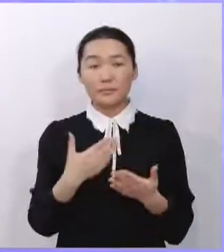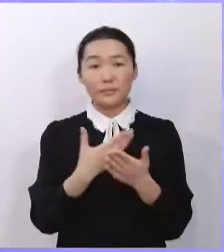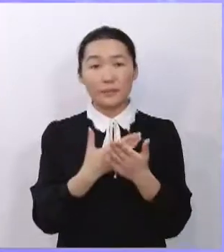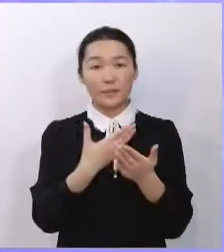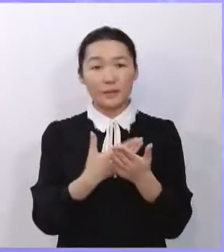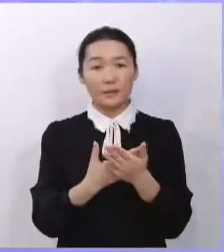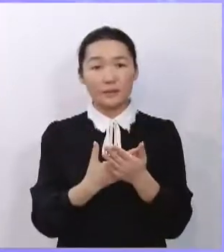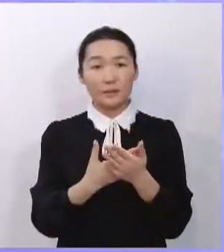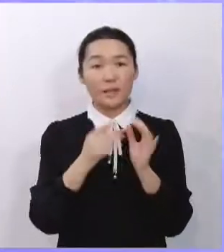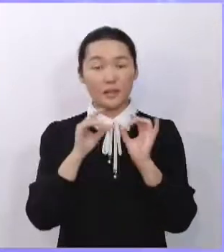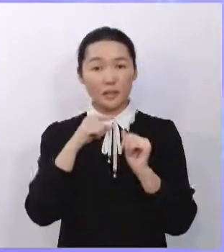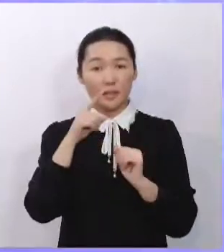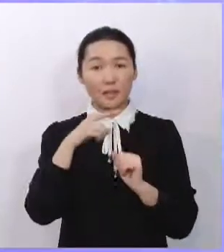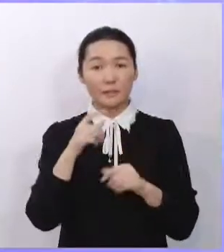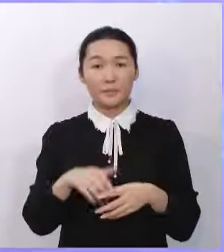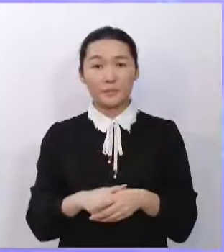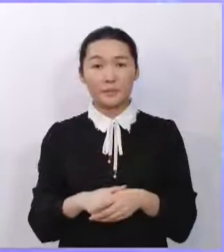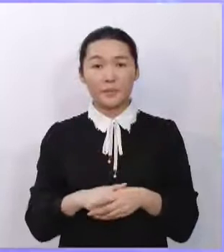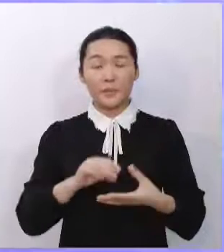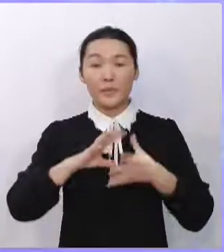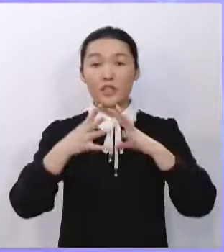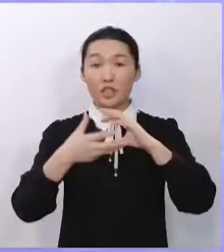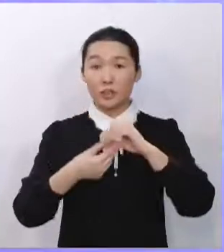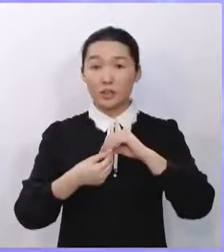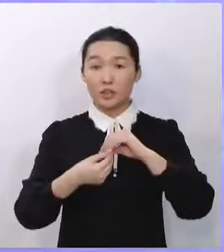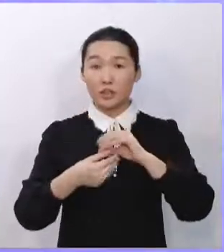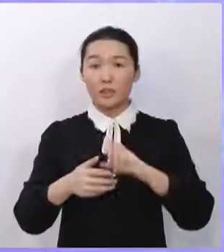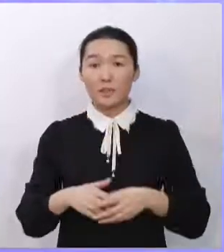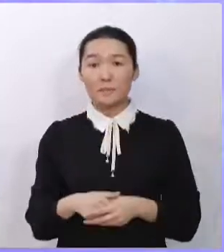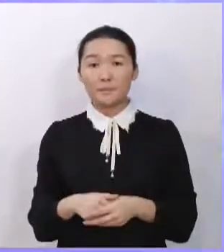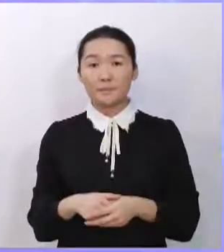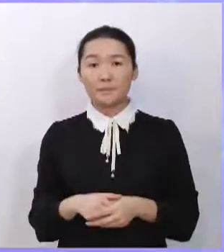Мисалдарды келтиргиле. Жыйынтык чыгаргыла.